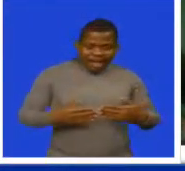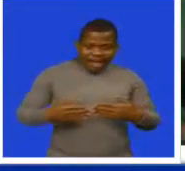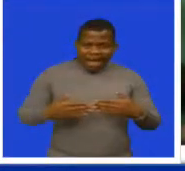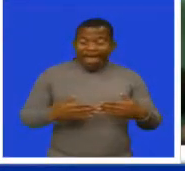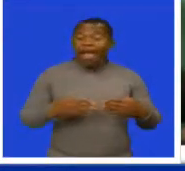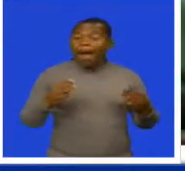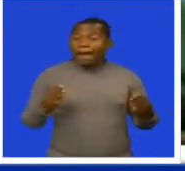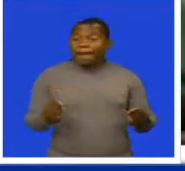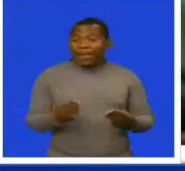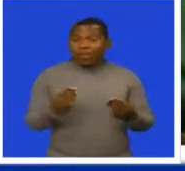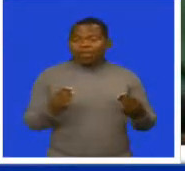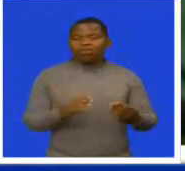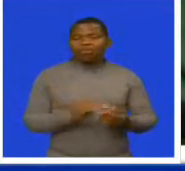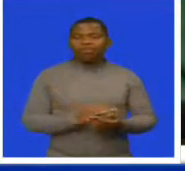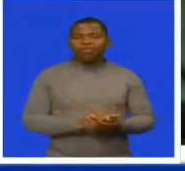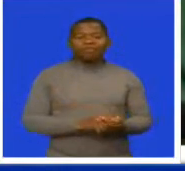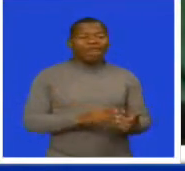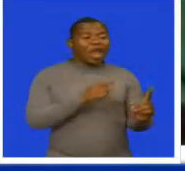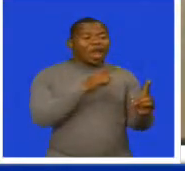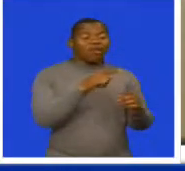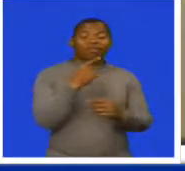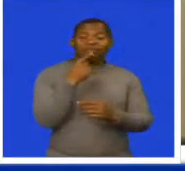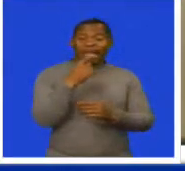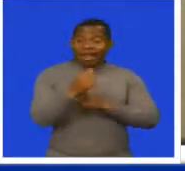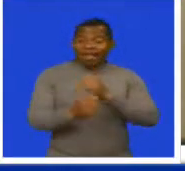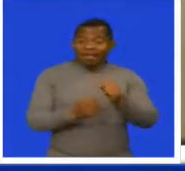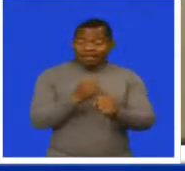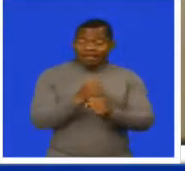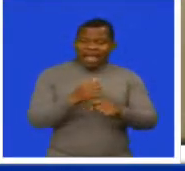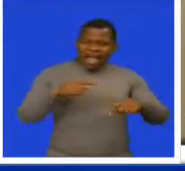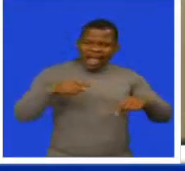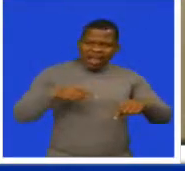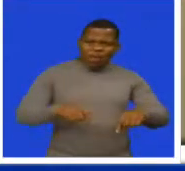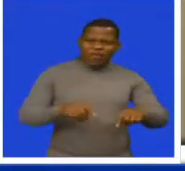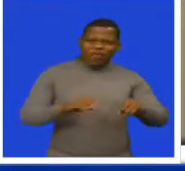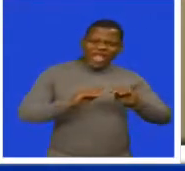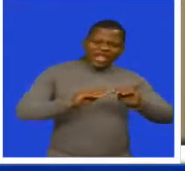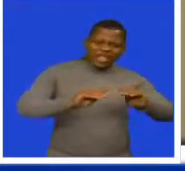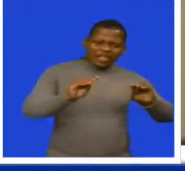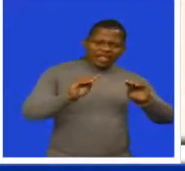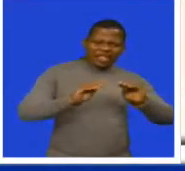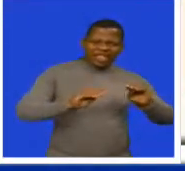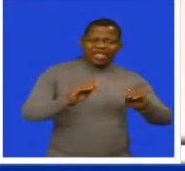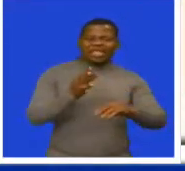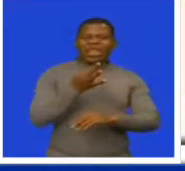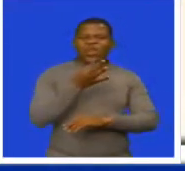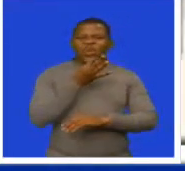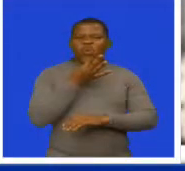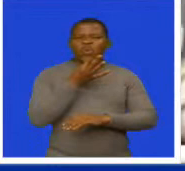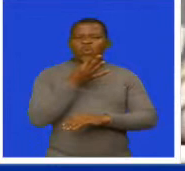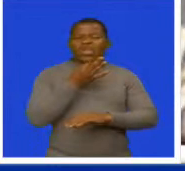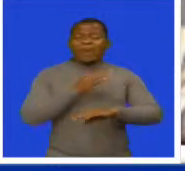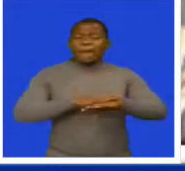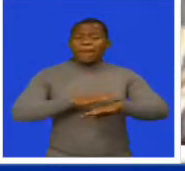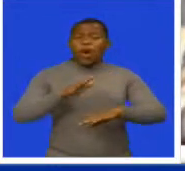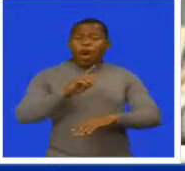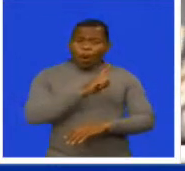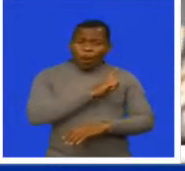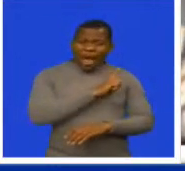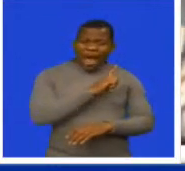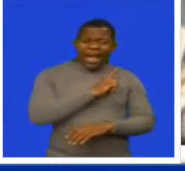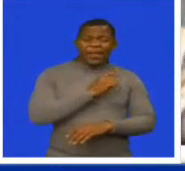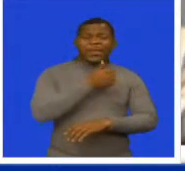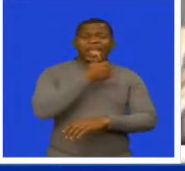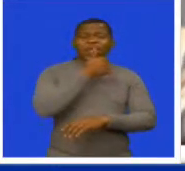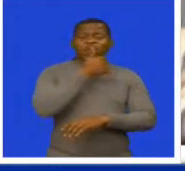abafundise kakhulu insha ngobe ngiyo lesebenzisa tebuchwepesha kakhulu lapha eveni kunengi lesikubonile ne response yawo